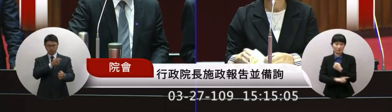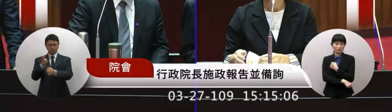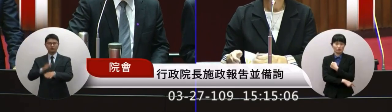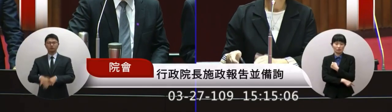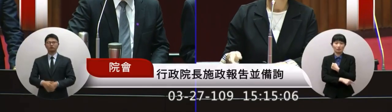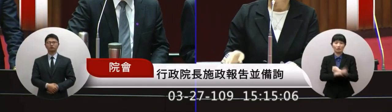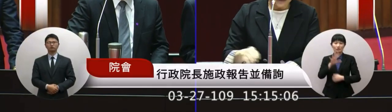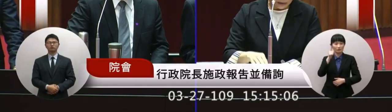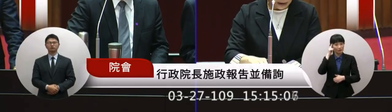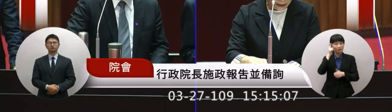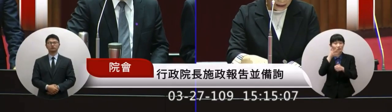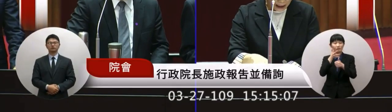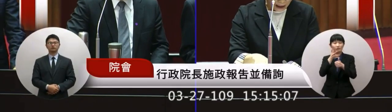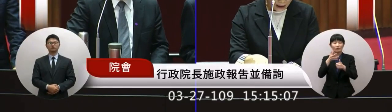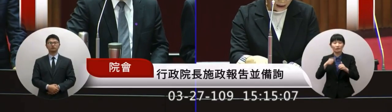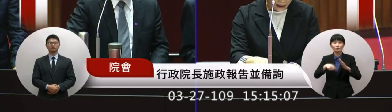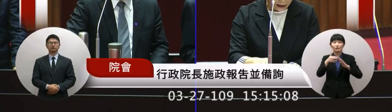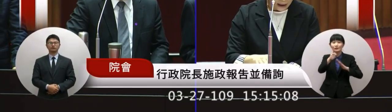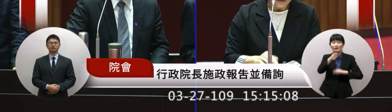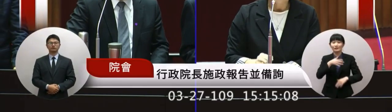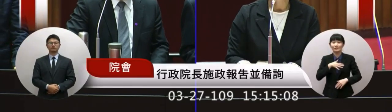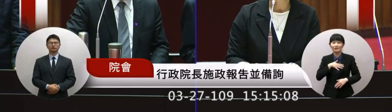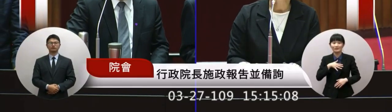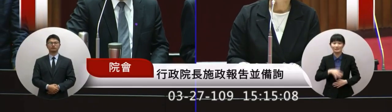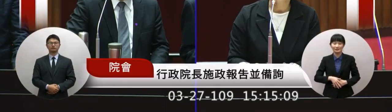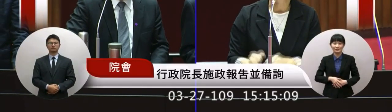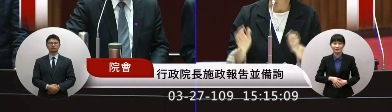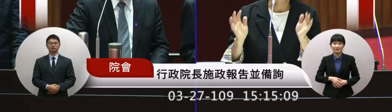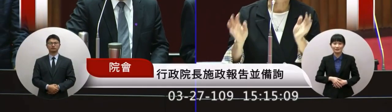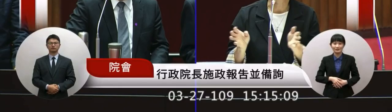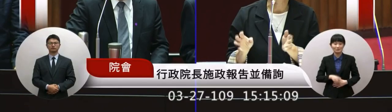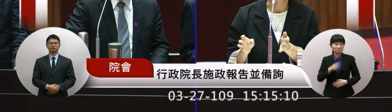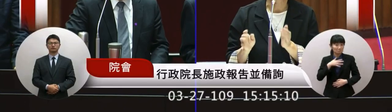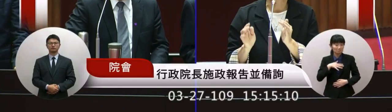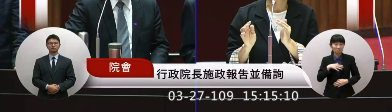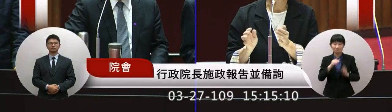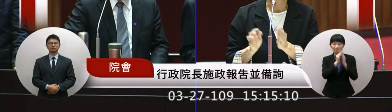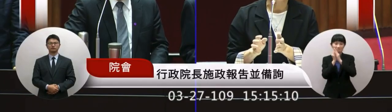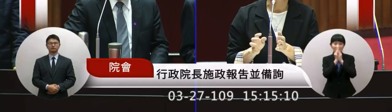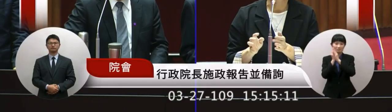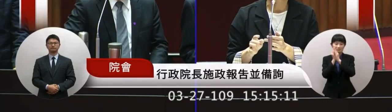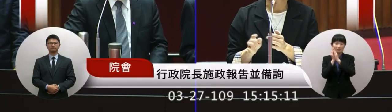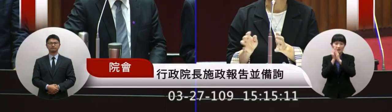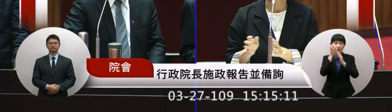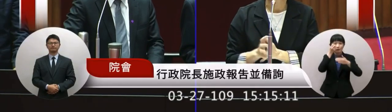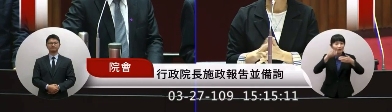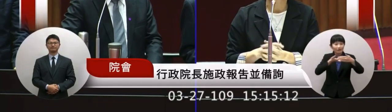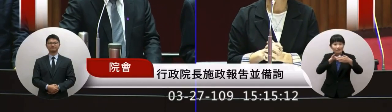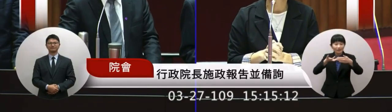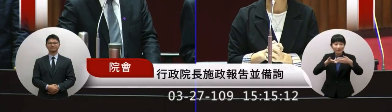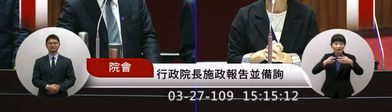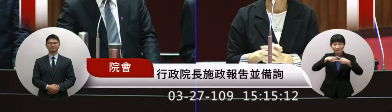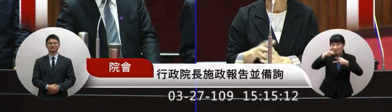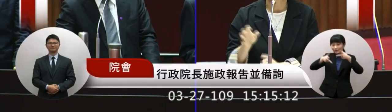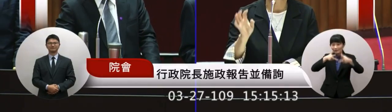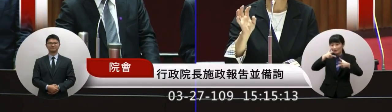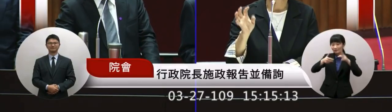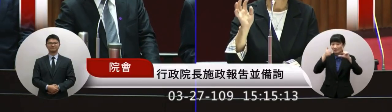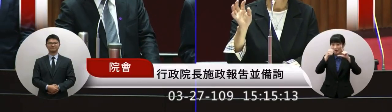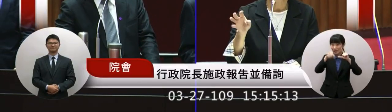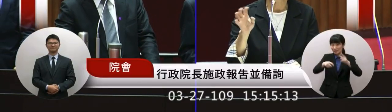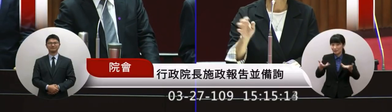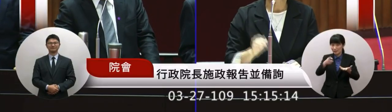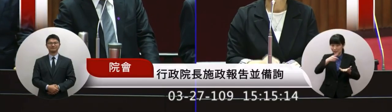那个，议长你嘛知影迄、那个，迄、那个桃园观塘迄个工业区啦，哈，迄、那